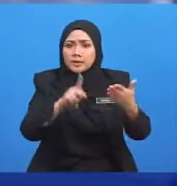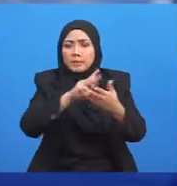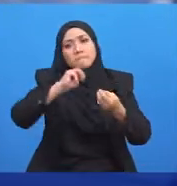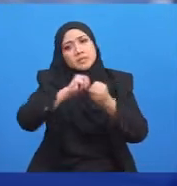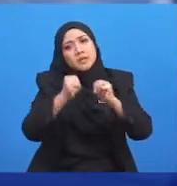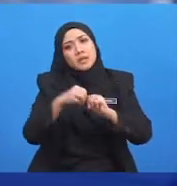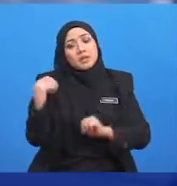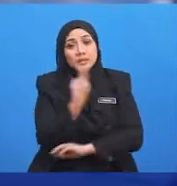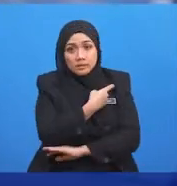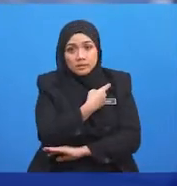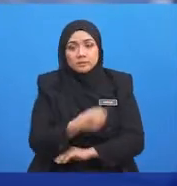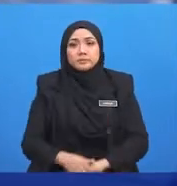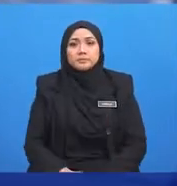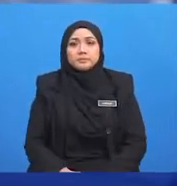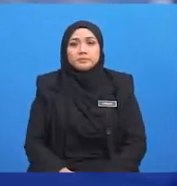kita.